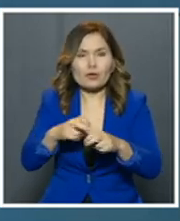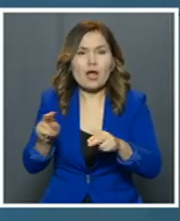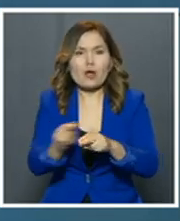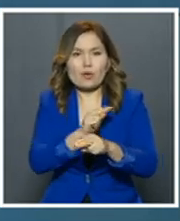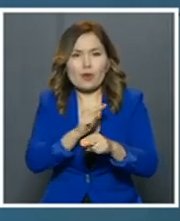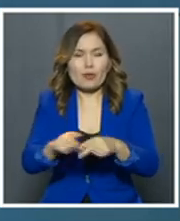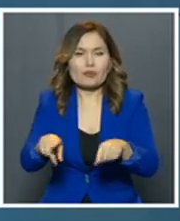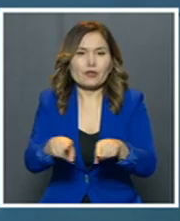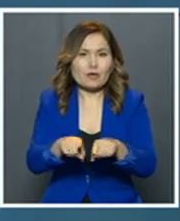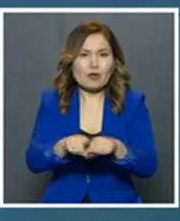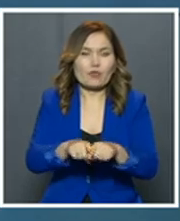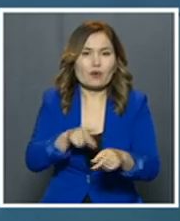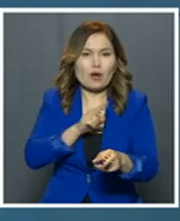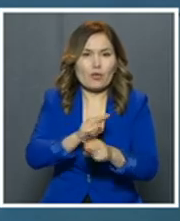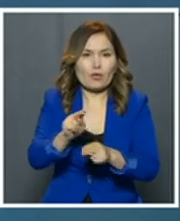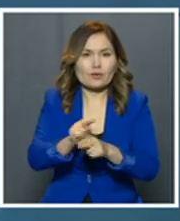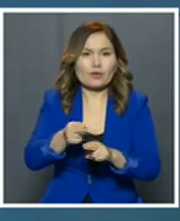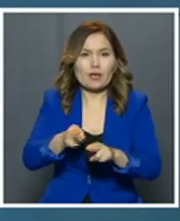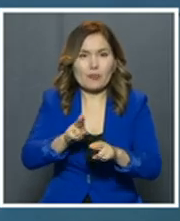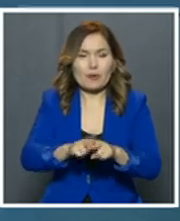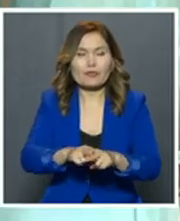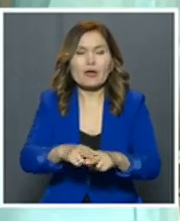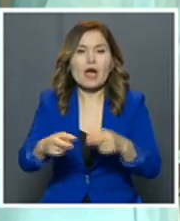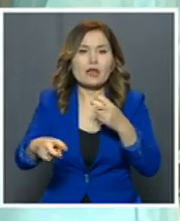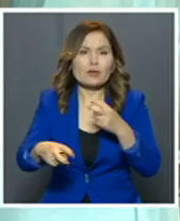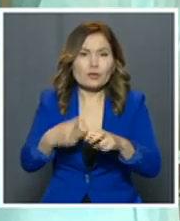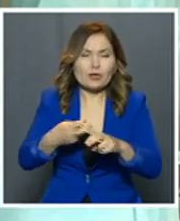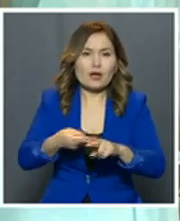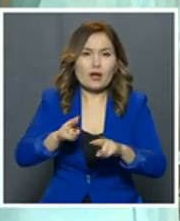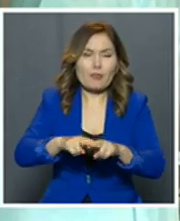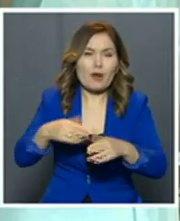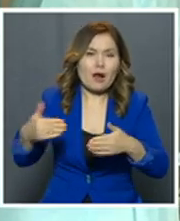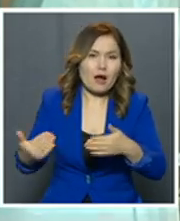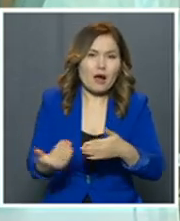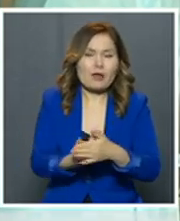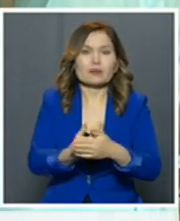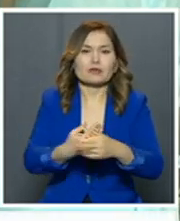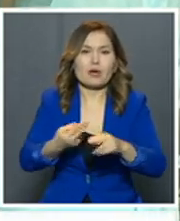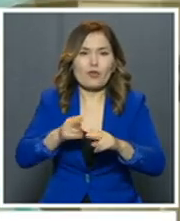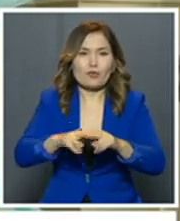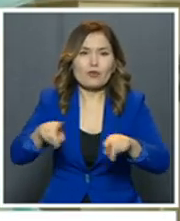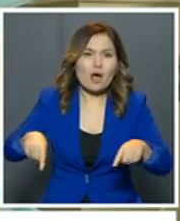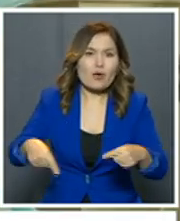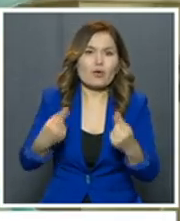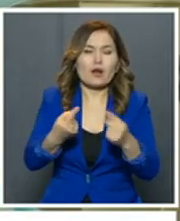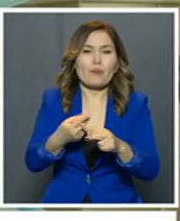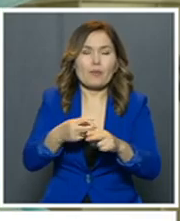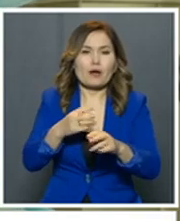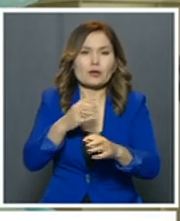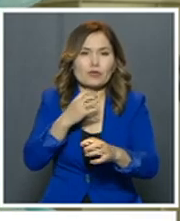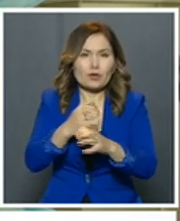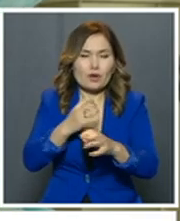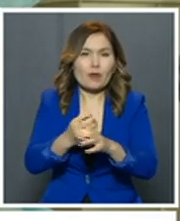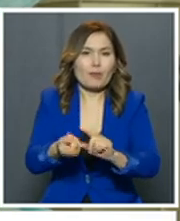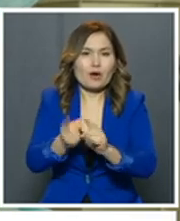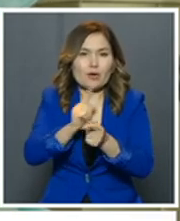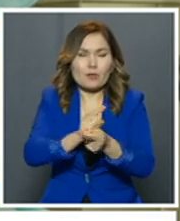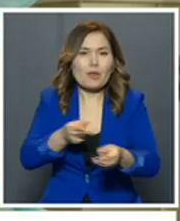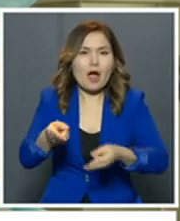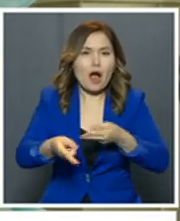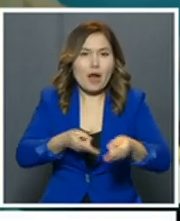эндопротездеу тәжірибесімен бөлісті. Бұл өз кезегінде зақымданған буынды жасандысына айырып бастайтын өте күрделі